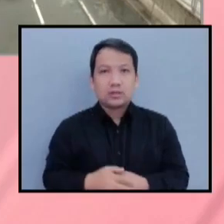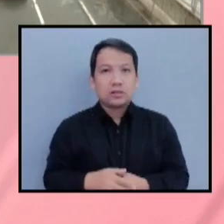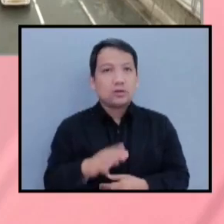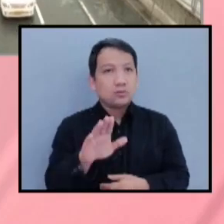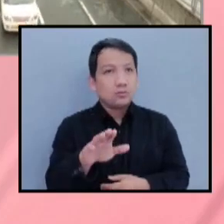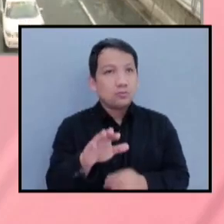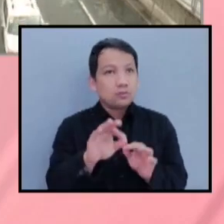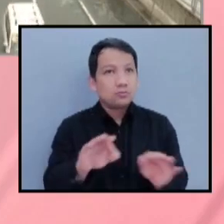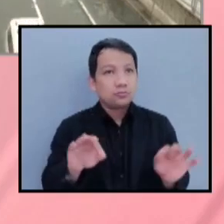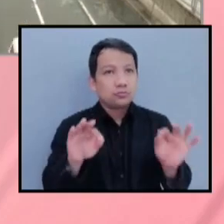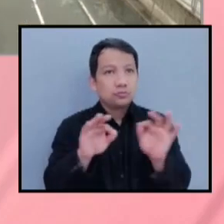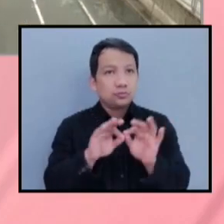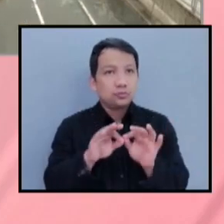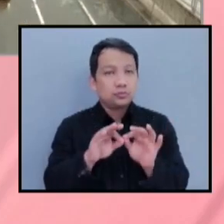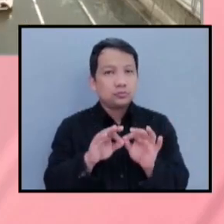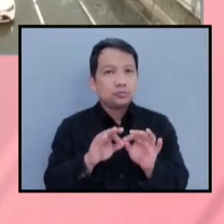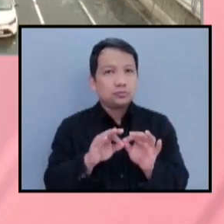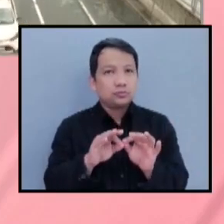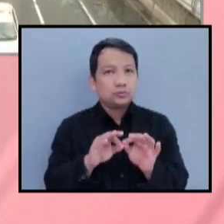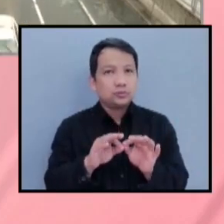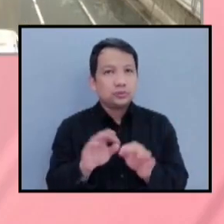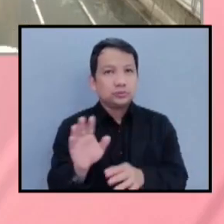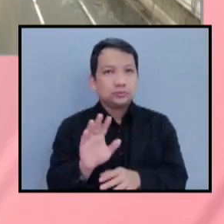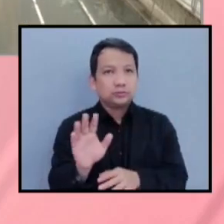na hindi natin